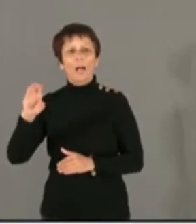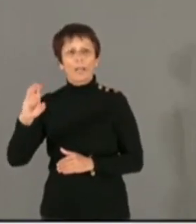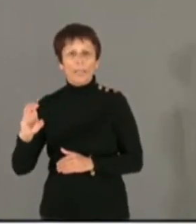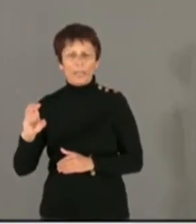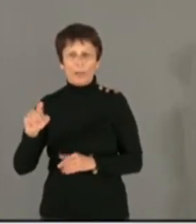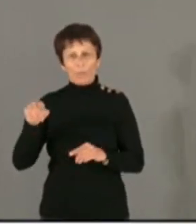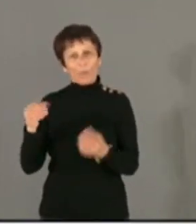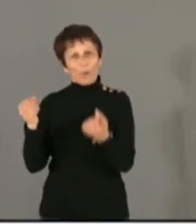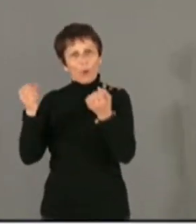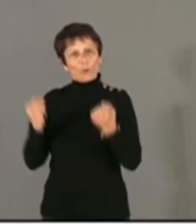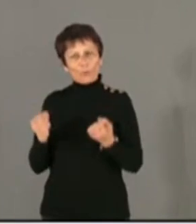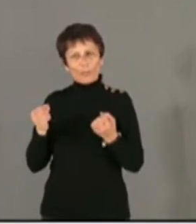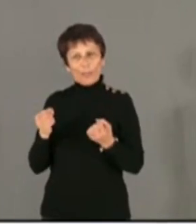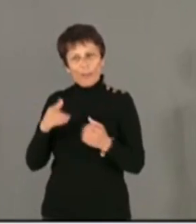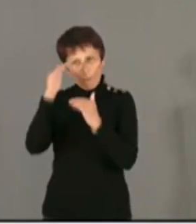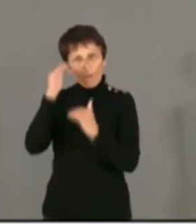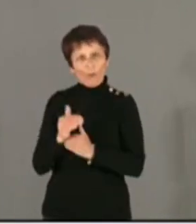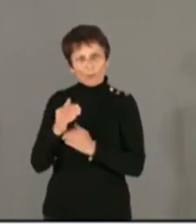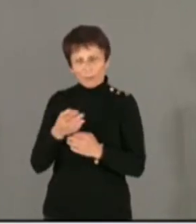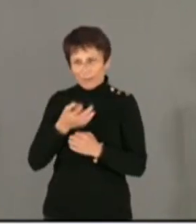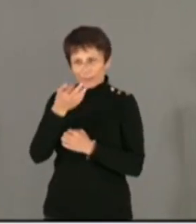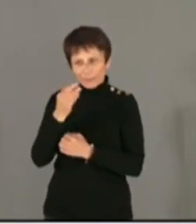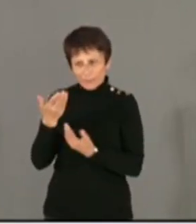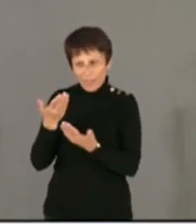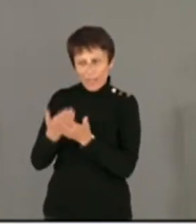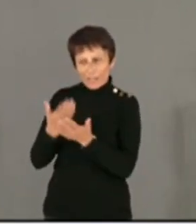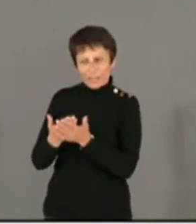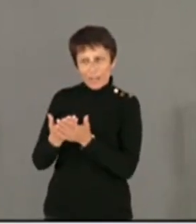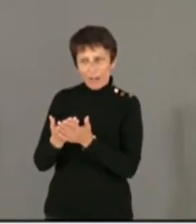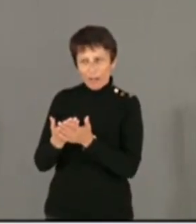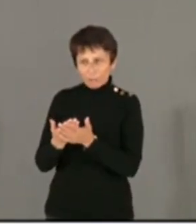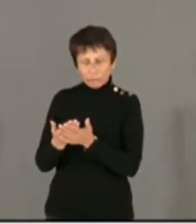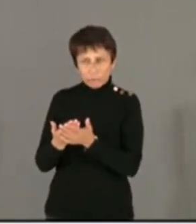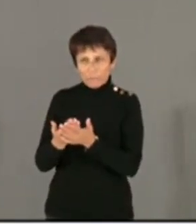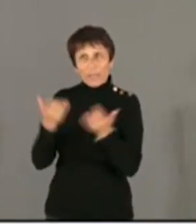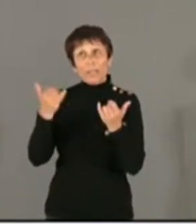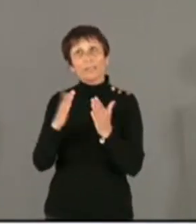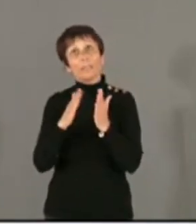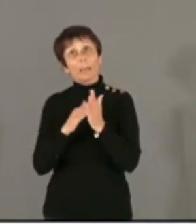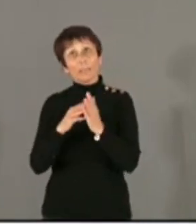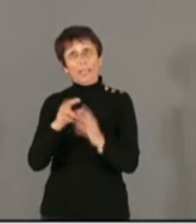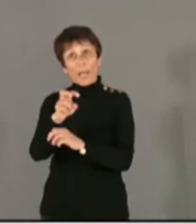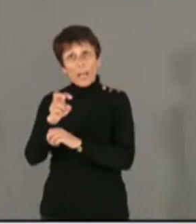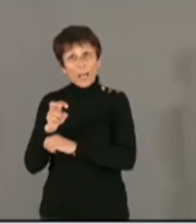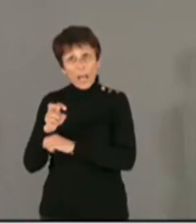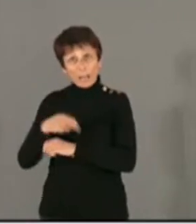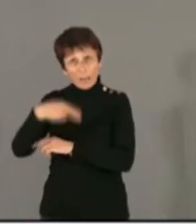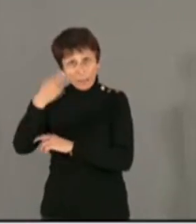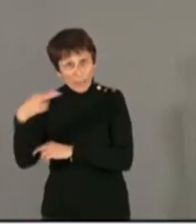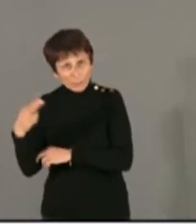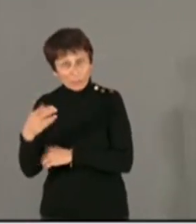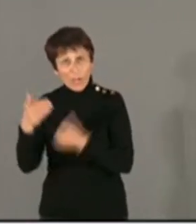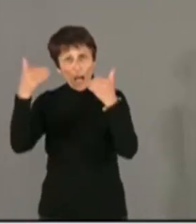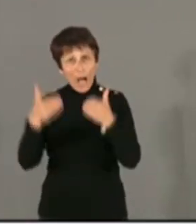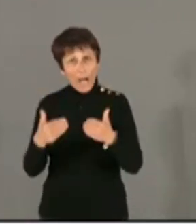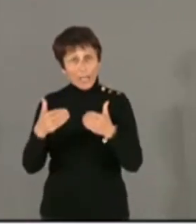reins solides pour sortir de telles balivernes. Affirmer qu'à Marseille, l'on a préservé la nature et que l'on a arrêté de